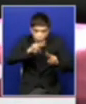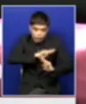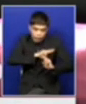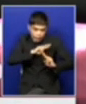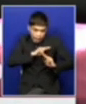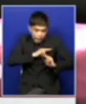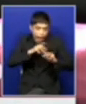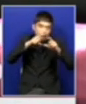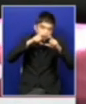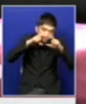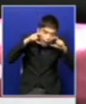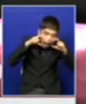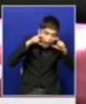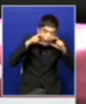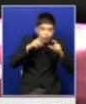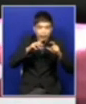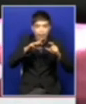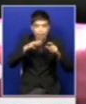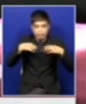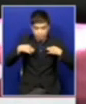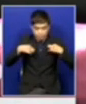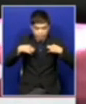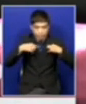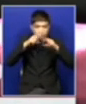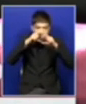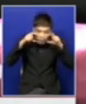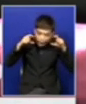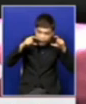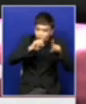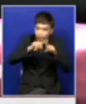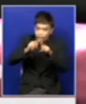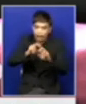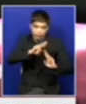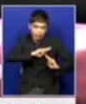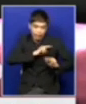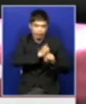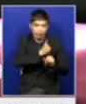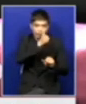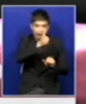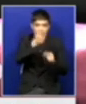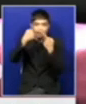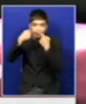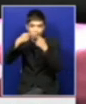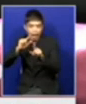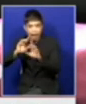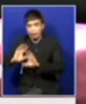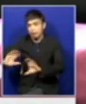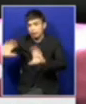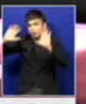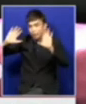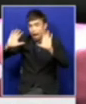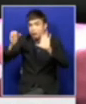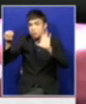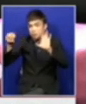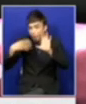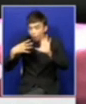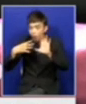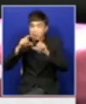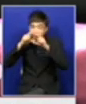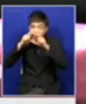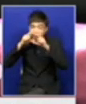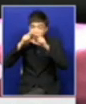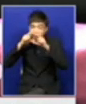างกับรัฐบาลค่ะที่ประกาศว่าหน้ากากมีเพียงพอจนมีแฮชแท็กติด Twitter ขึ้นอันดับหนึ่งว่